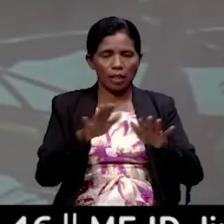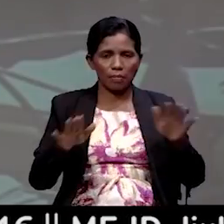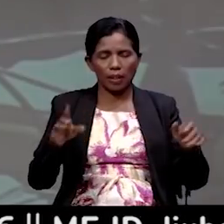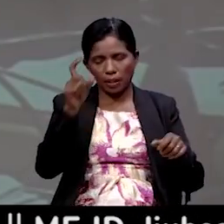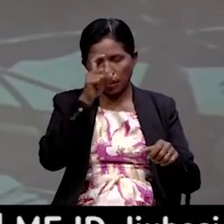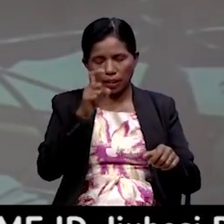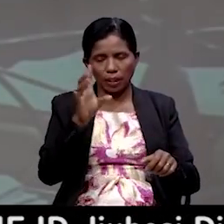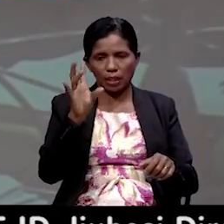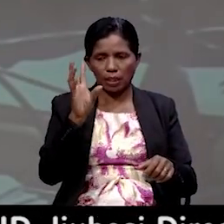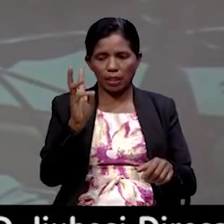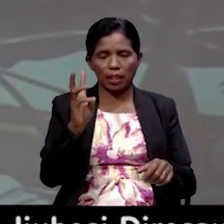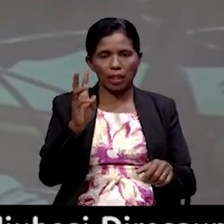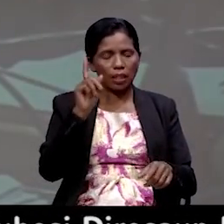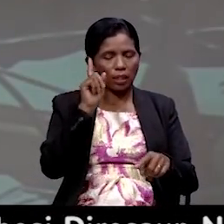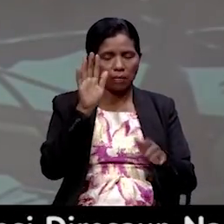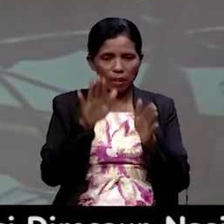neng bakarai klabel sa motor.